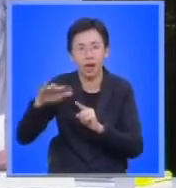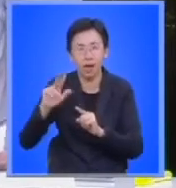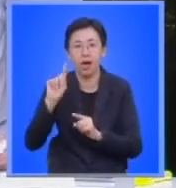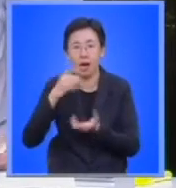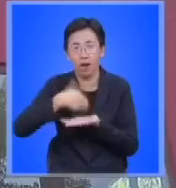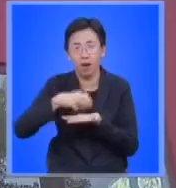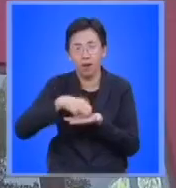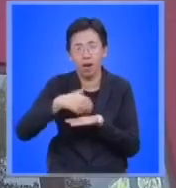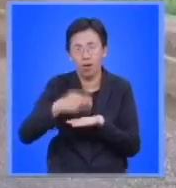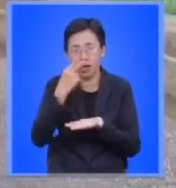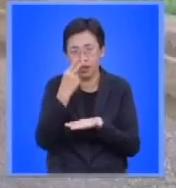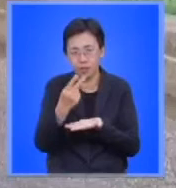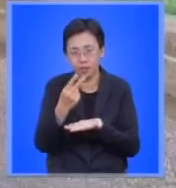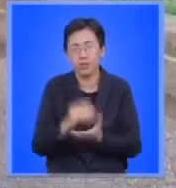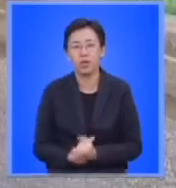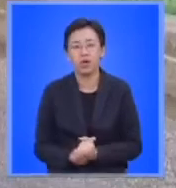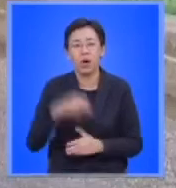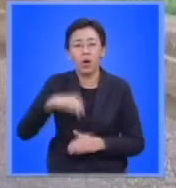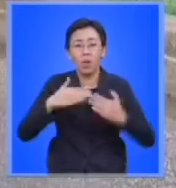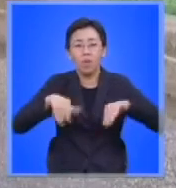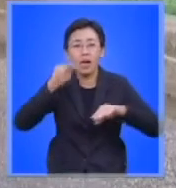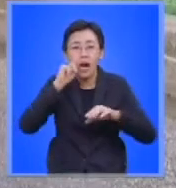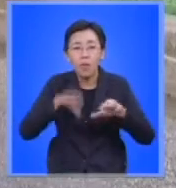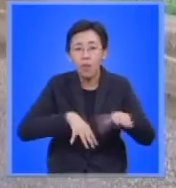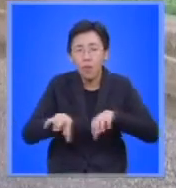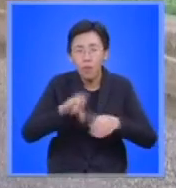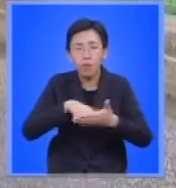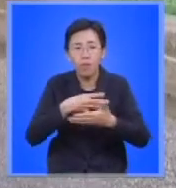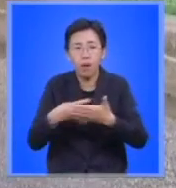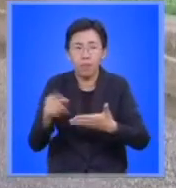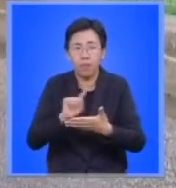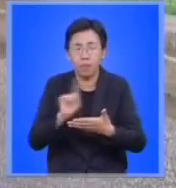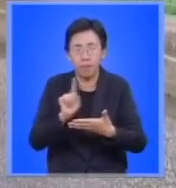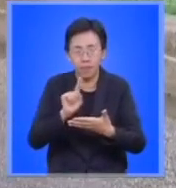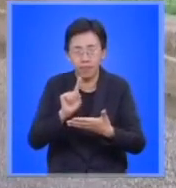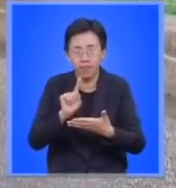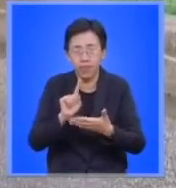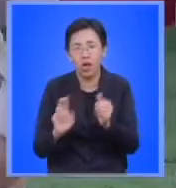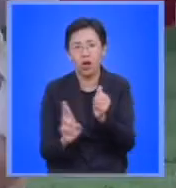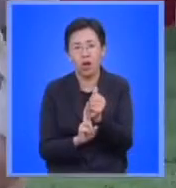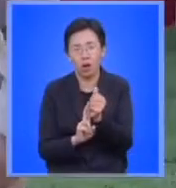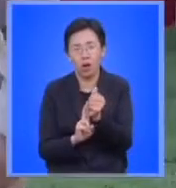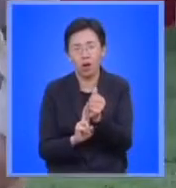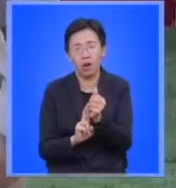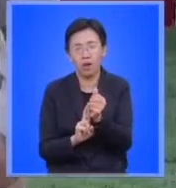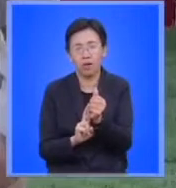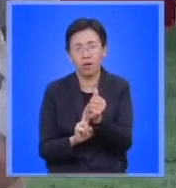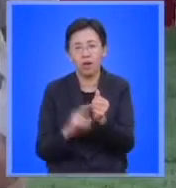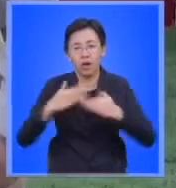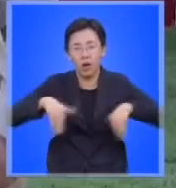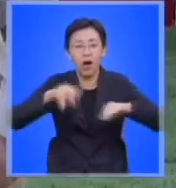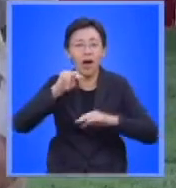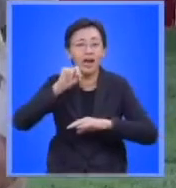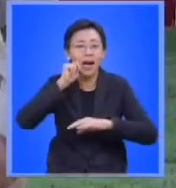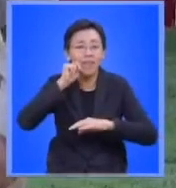การเดินหน้ารับมือกับภัยแล้งของกรมชลประทานกันหน่อยนะครับนายทวีศักดิ์ธนะเดโชพลรองอธิบดีกรมชลประทานได้เป็นประธาน